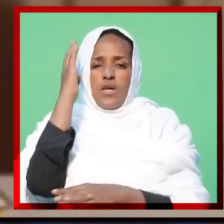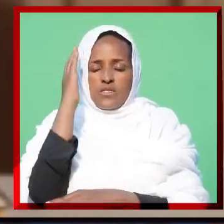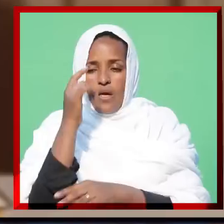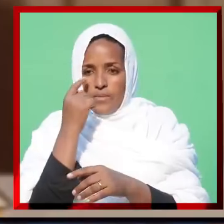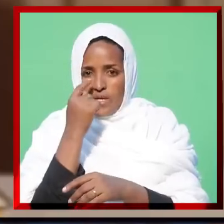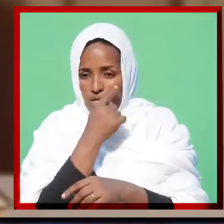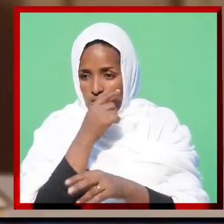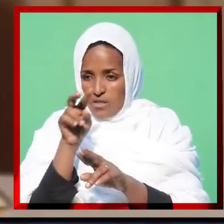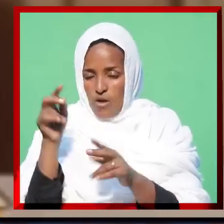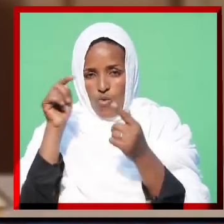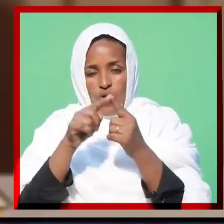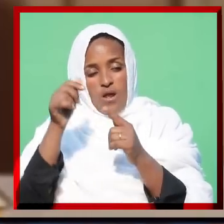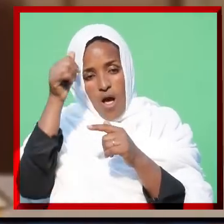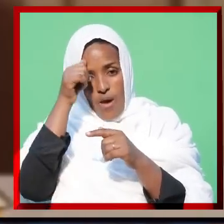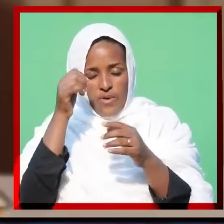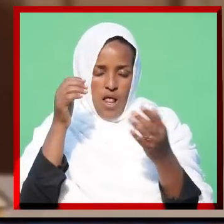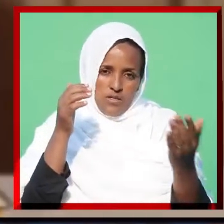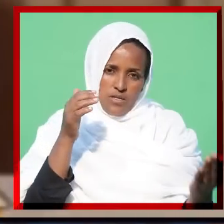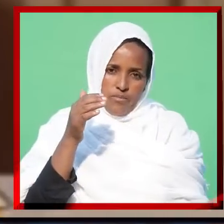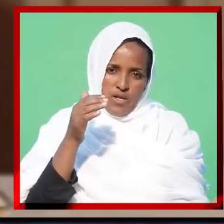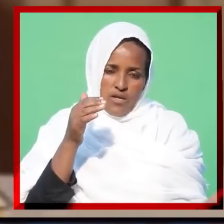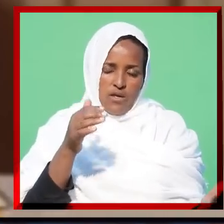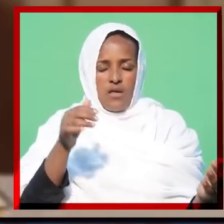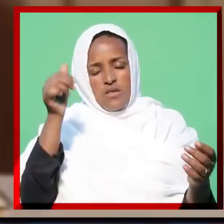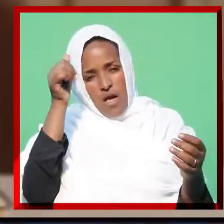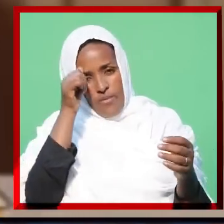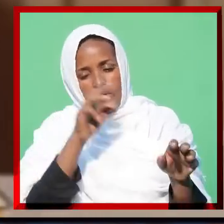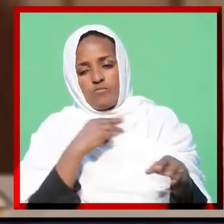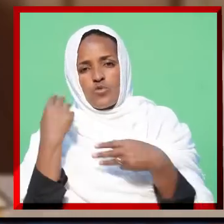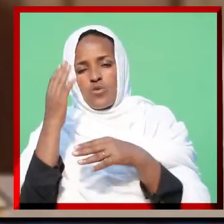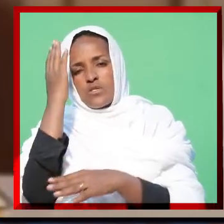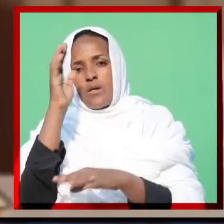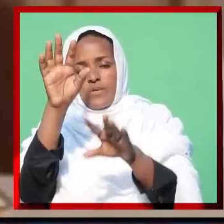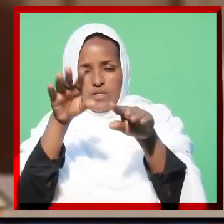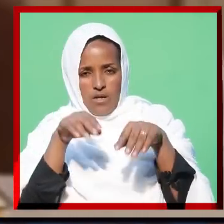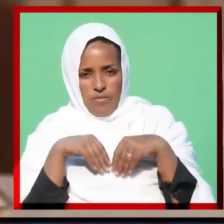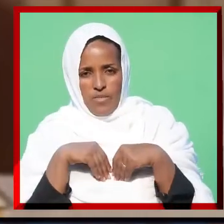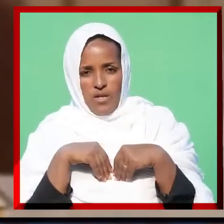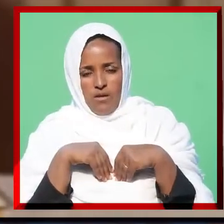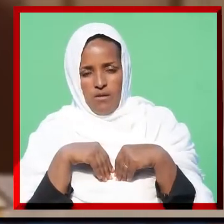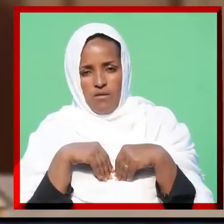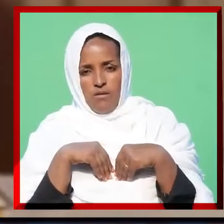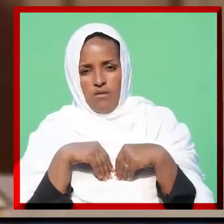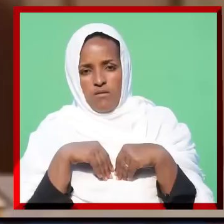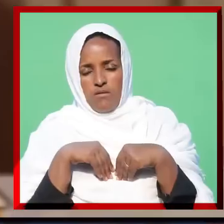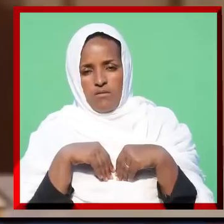የእግዚአብሔር እይታ ወደ አቤል አዘነበለ። የአቤልን መስዋዕት እግዚአብሔር ተቀበለ።